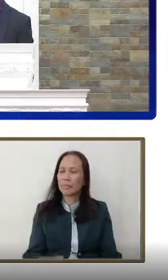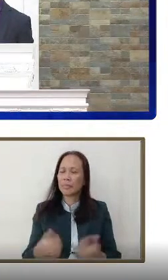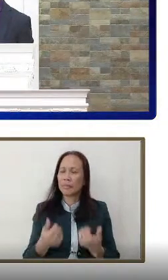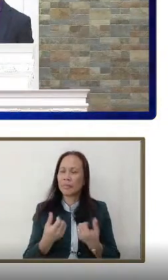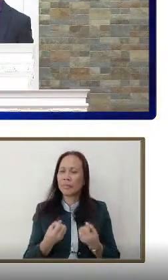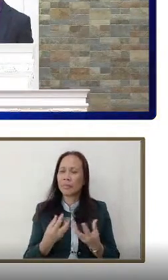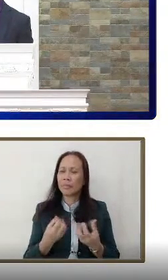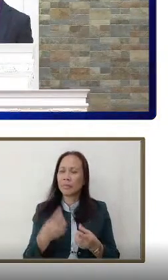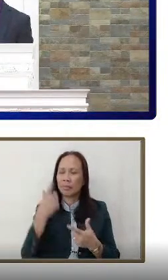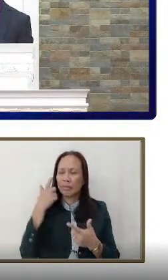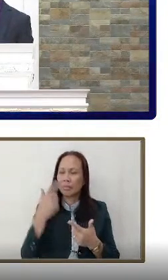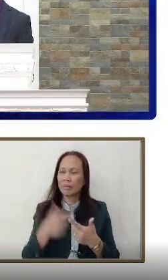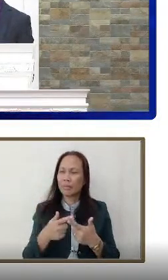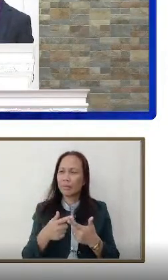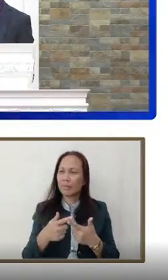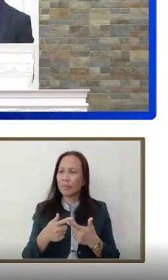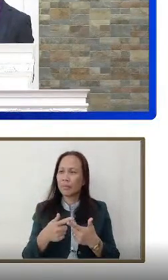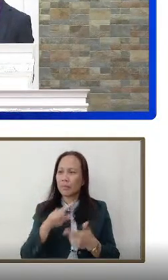anniversary Sunday nyo?